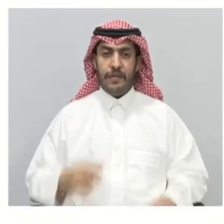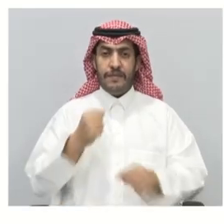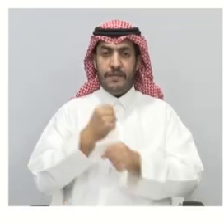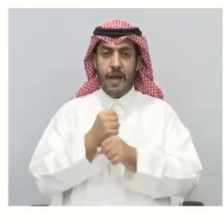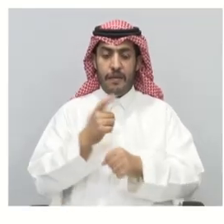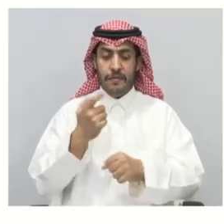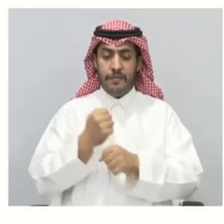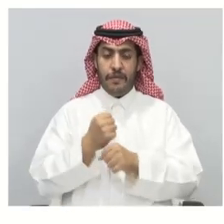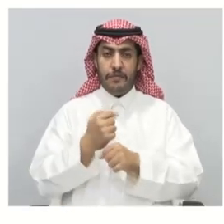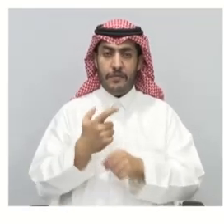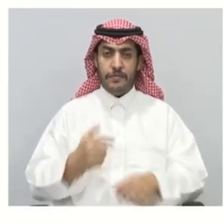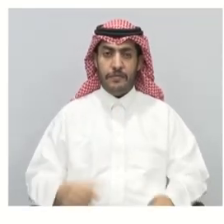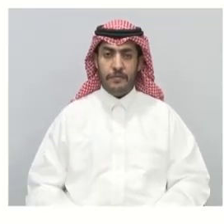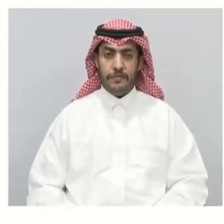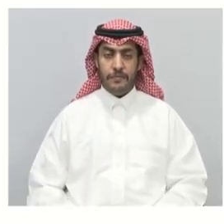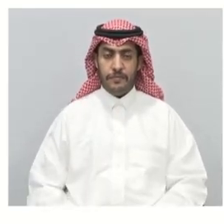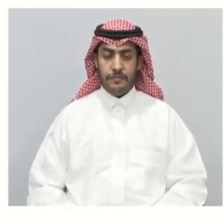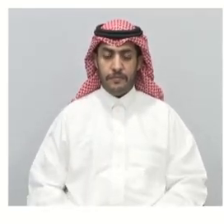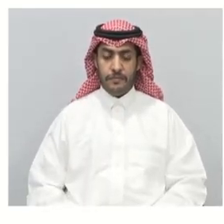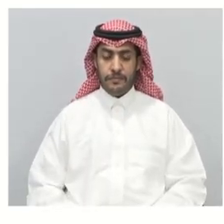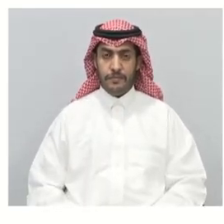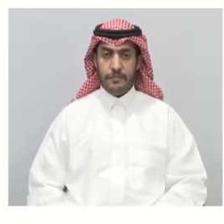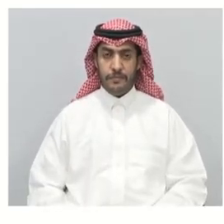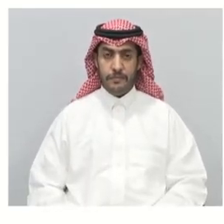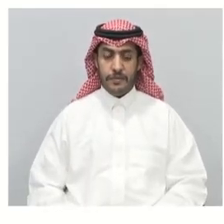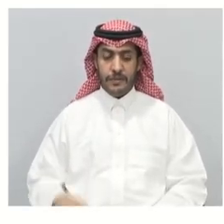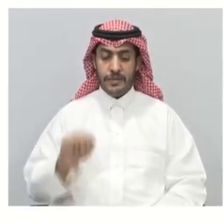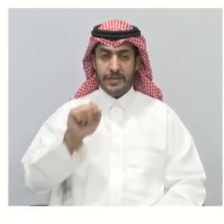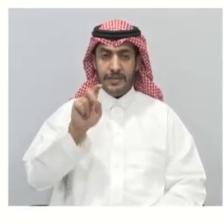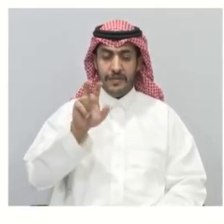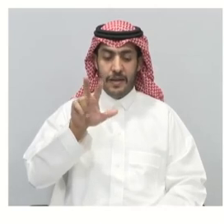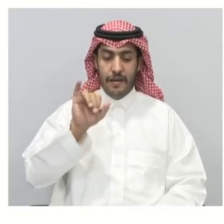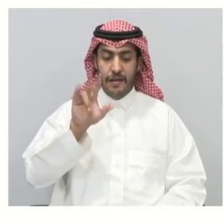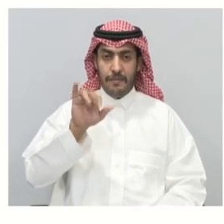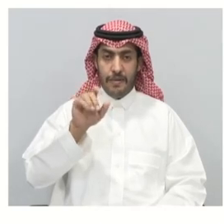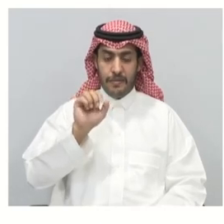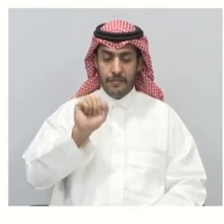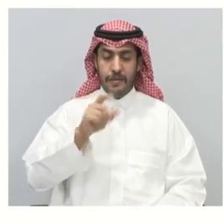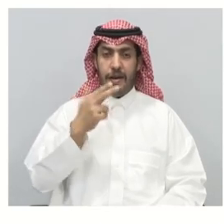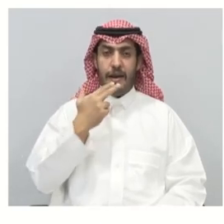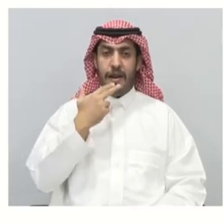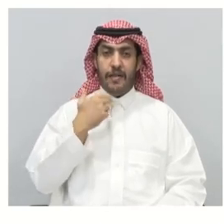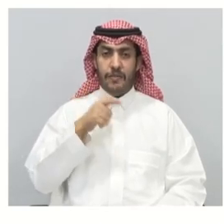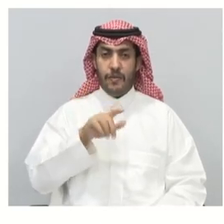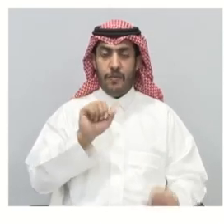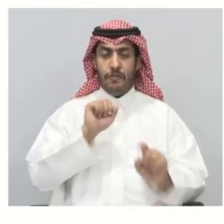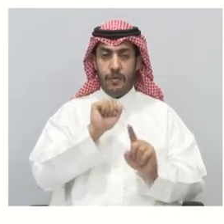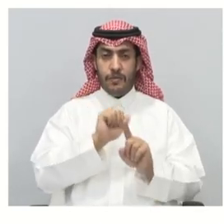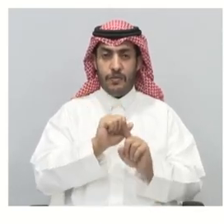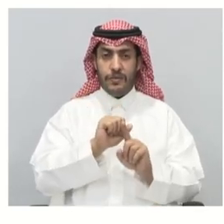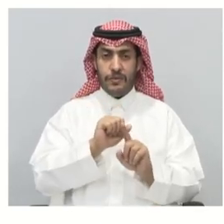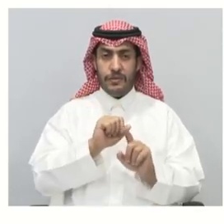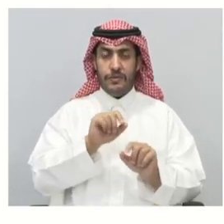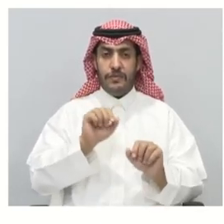الفاعل او فاعل الاسلوب المدح ان الصفات المرء صفه المرء طيب النظافه هي المخصوص